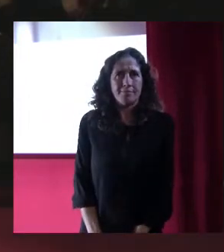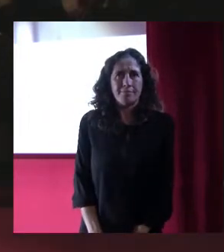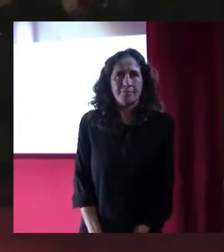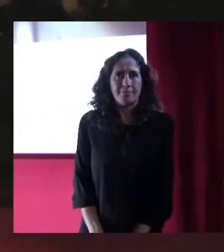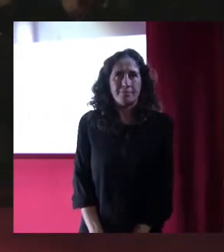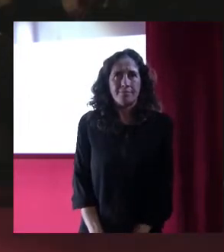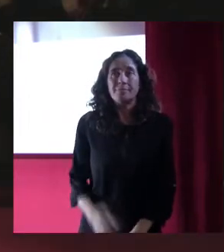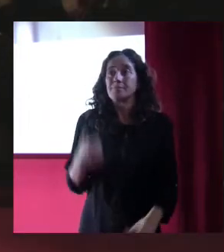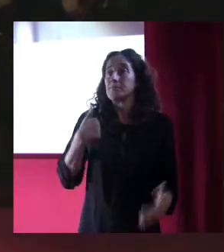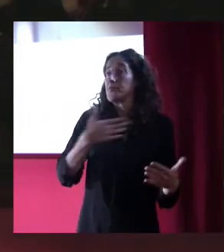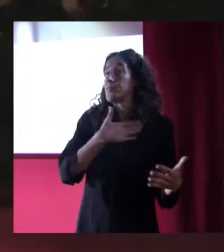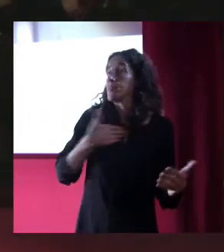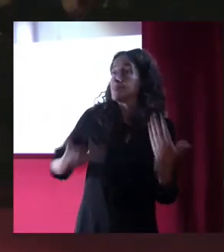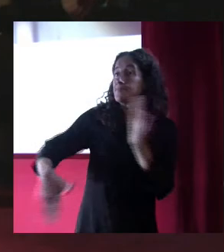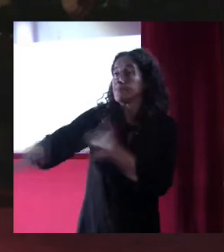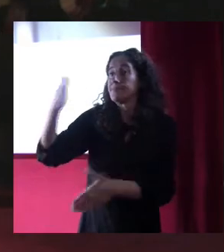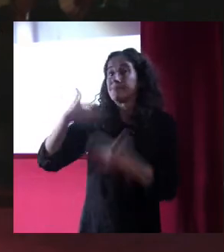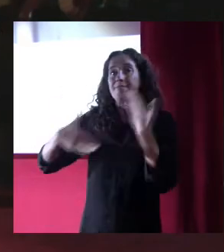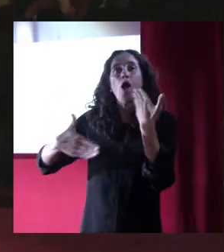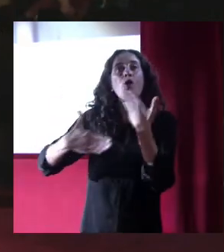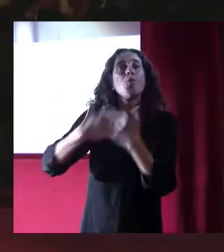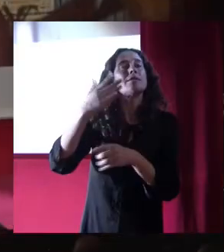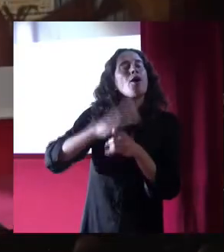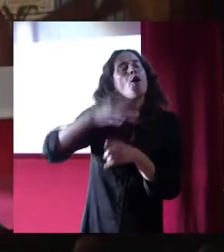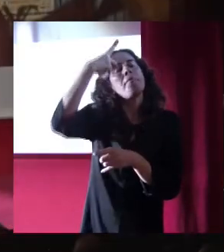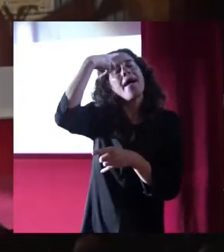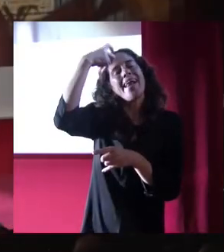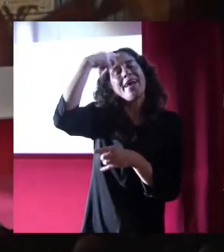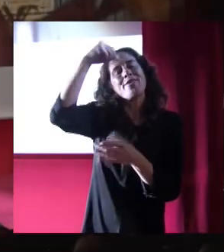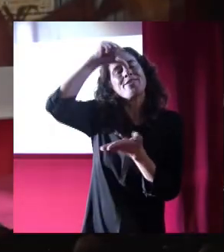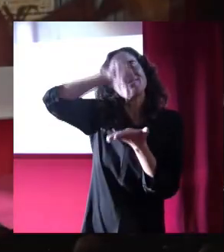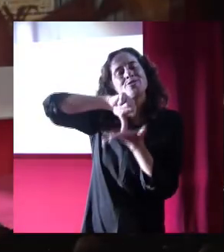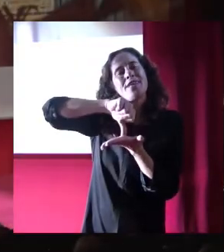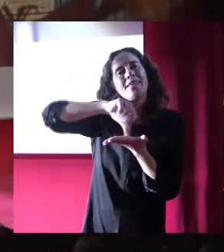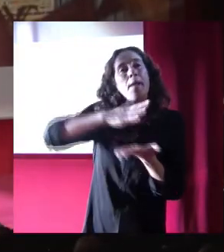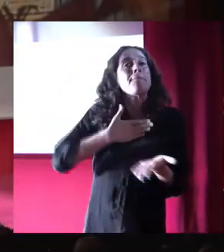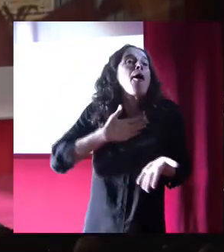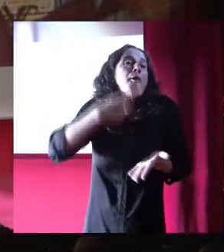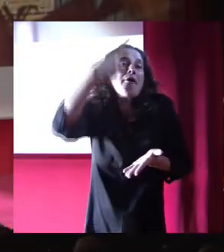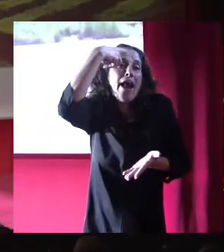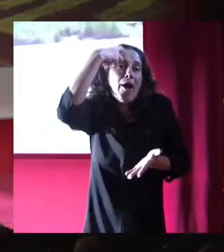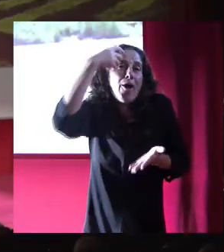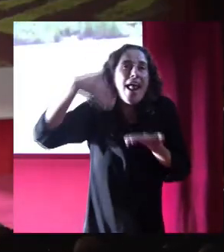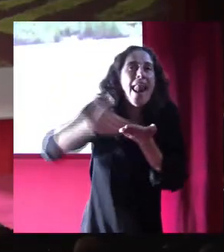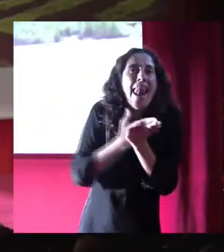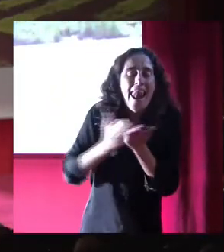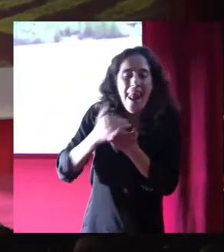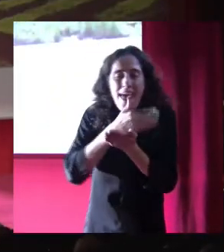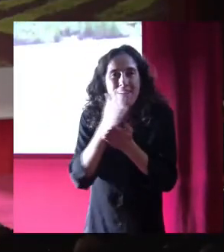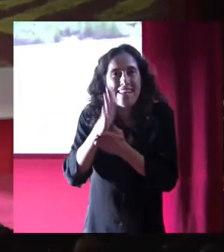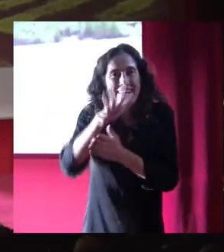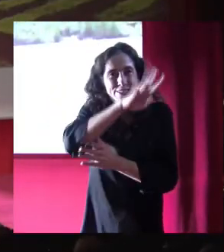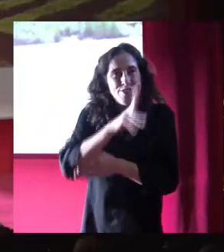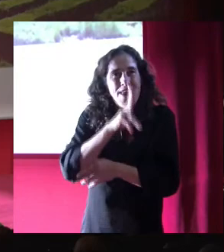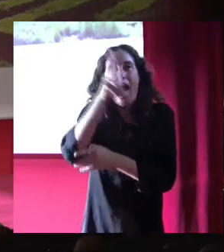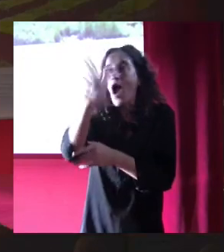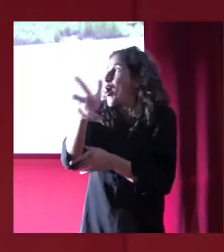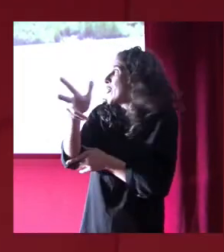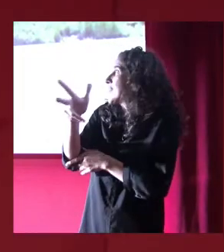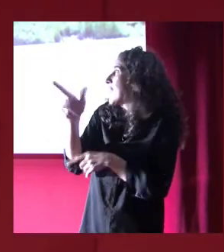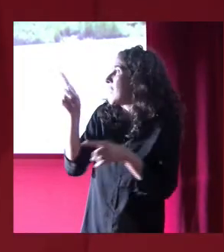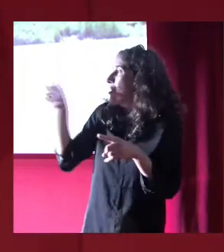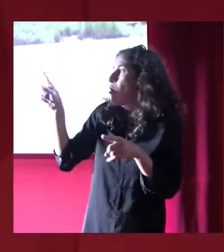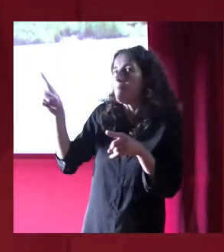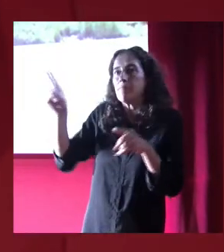He volgut començar amb un record de Barcelona, el meu, el del laberint d'Horta. Un indret